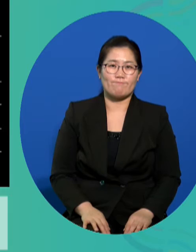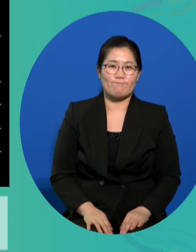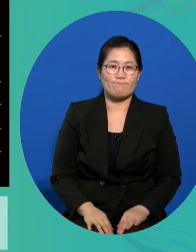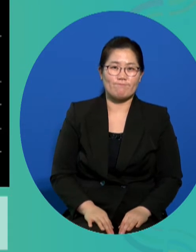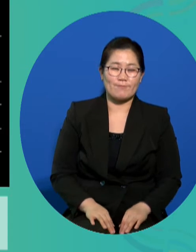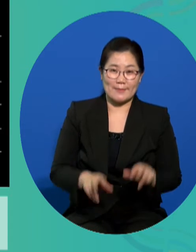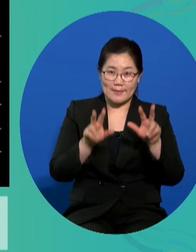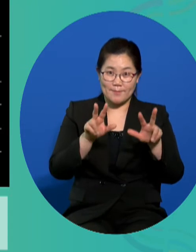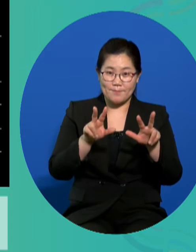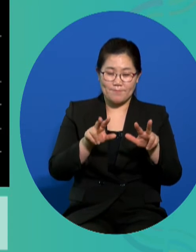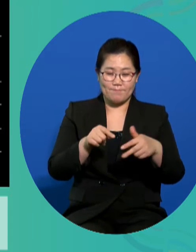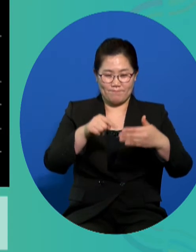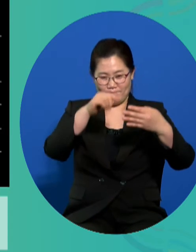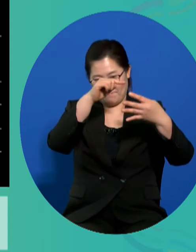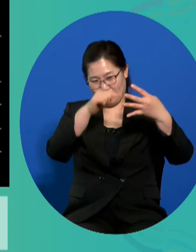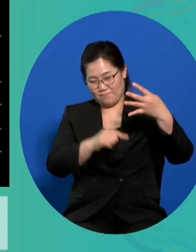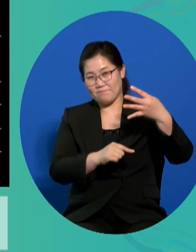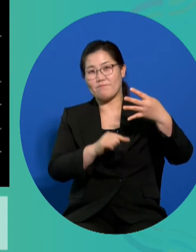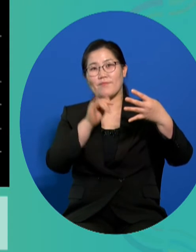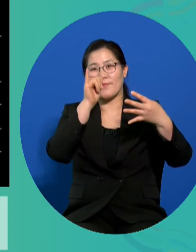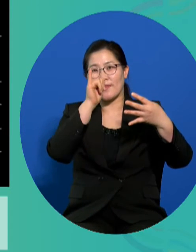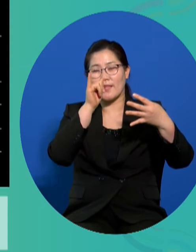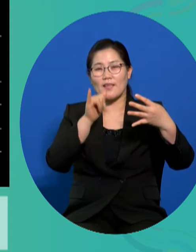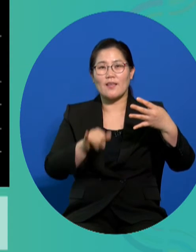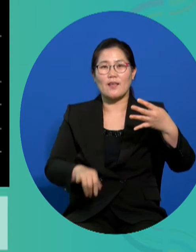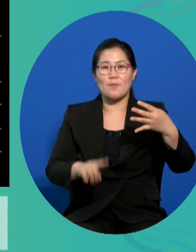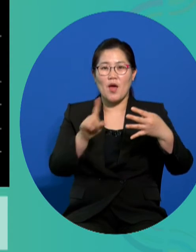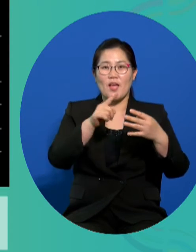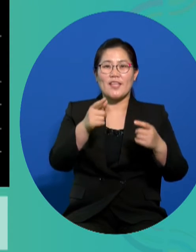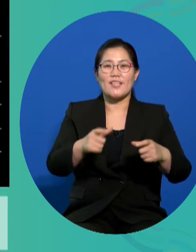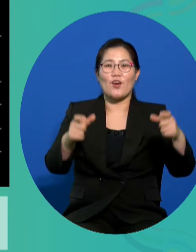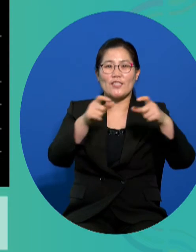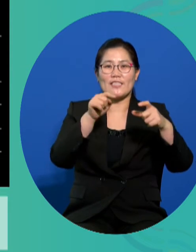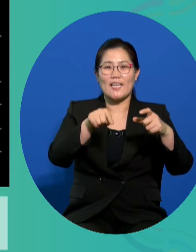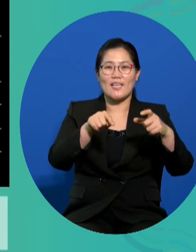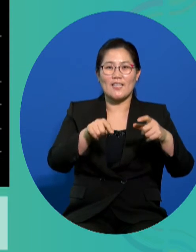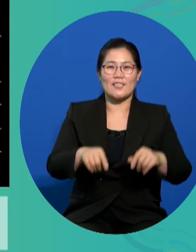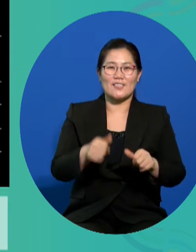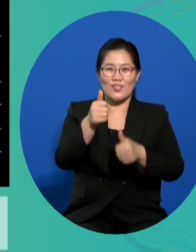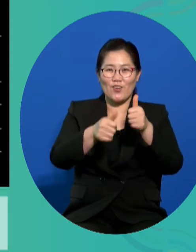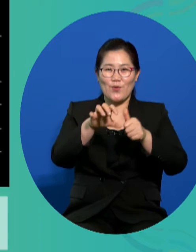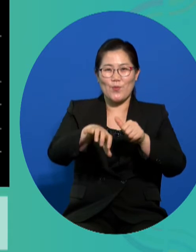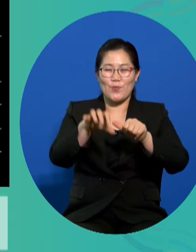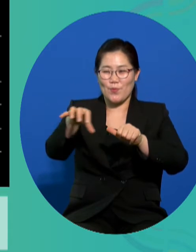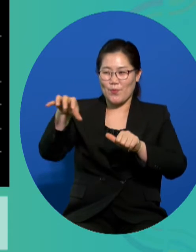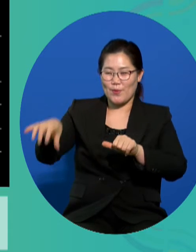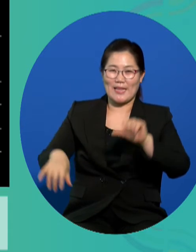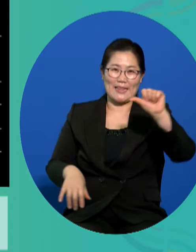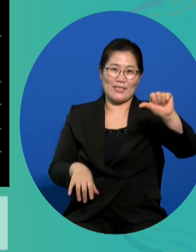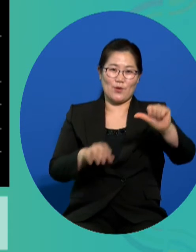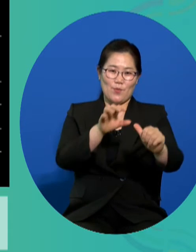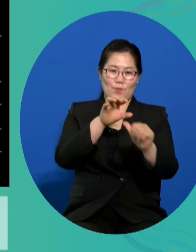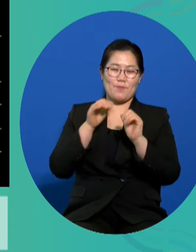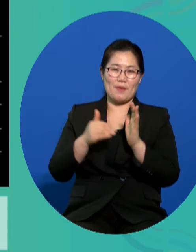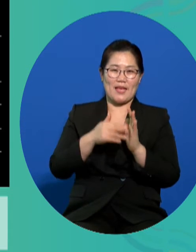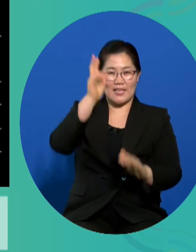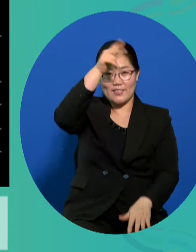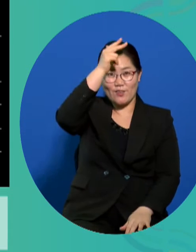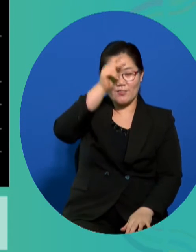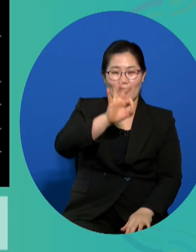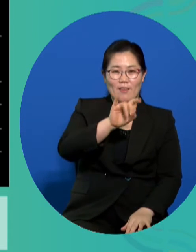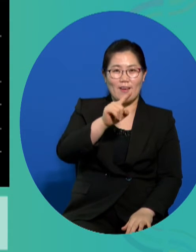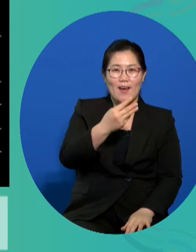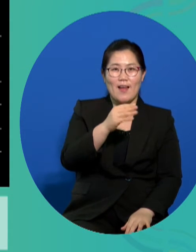보시면은 저희들이 아까 조금 전에 이야기했던 경기장 측면 5개 경기장이 이제 쓰여졌거든요. 정선 알파인 경기장